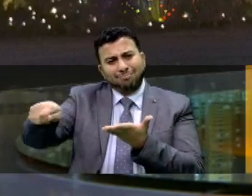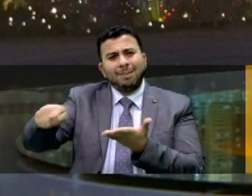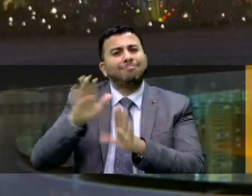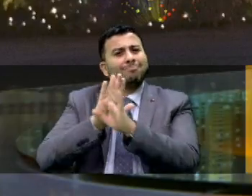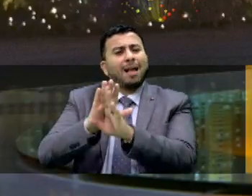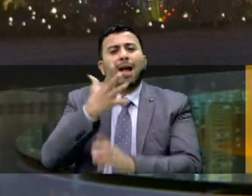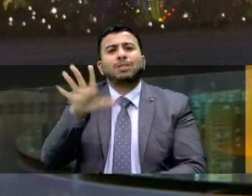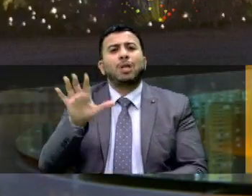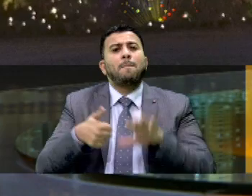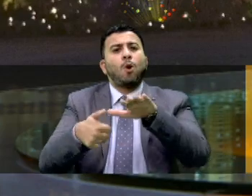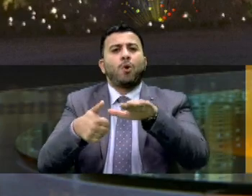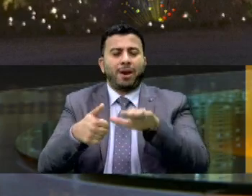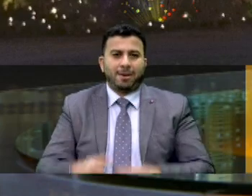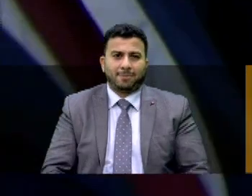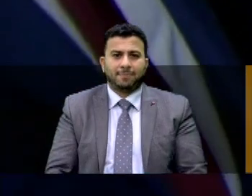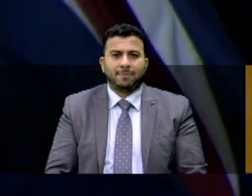50 مليون جنيه مصري.